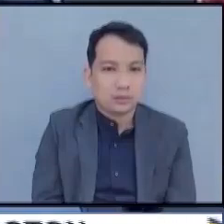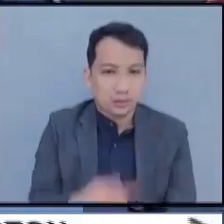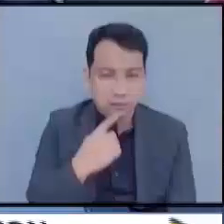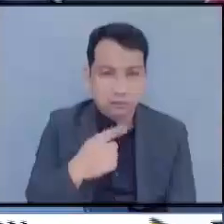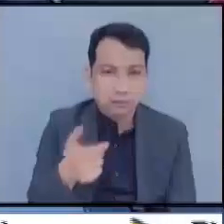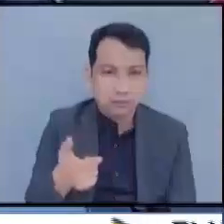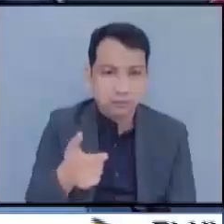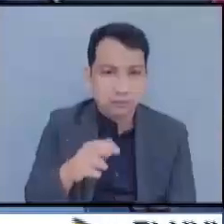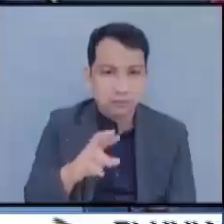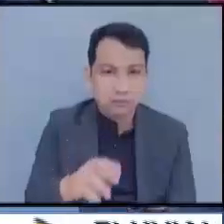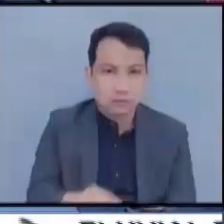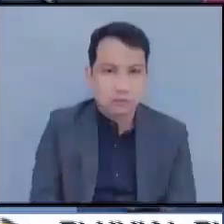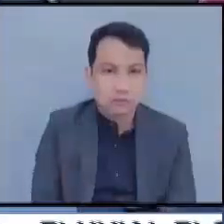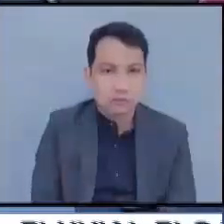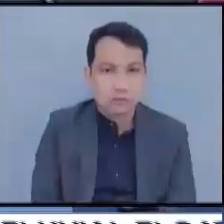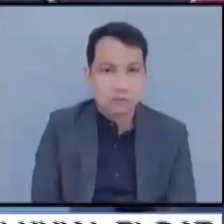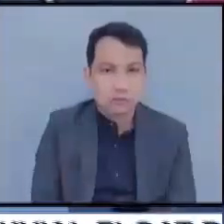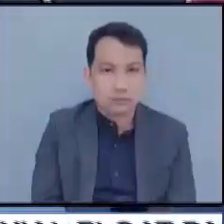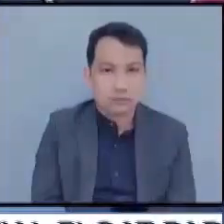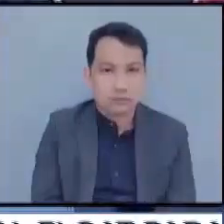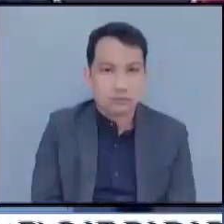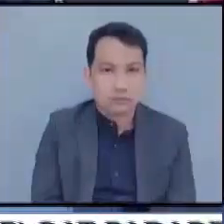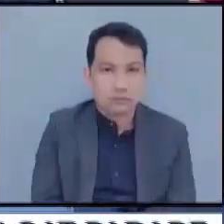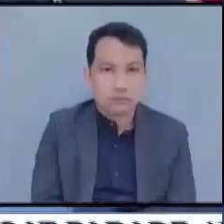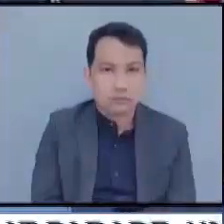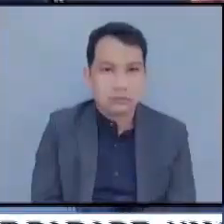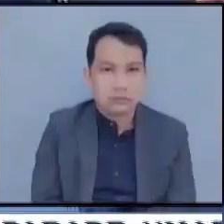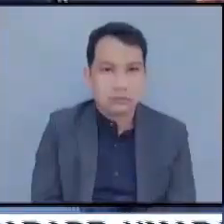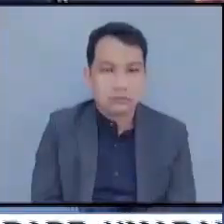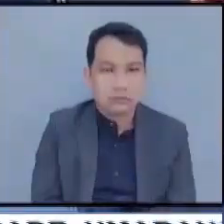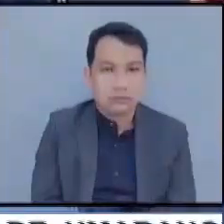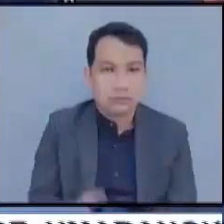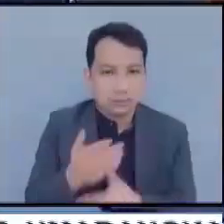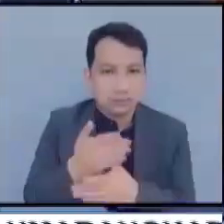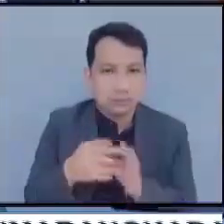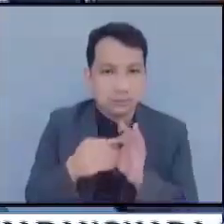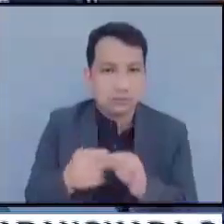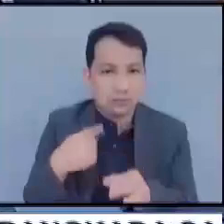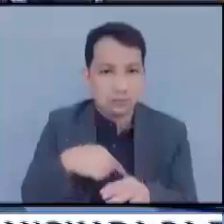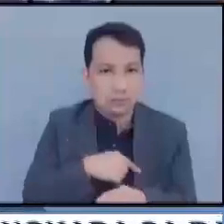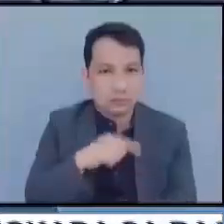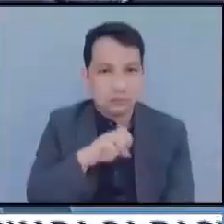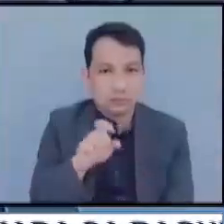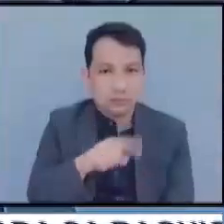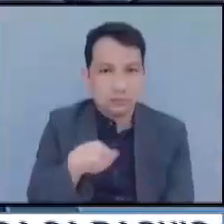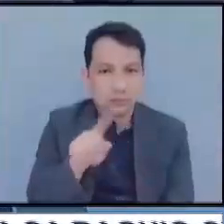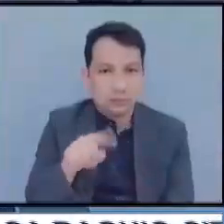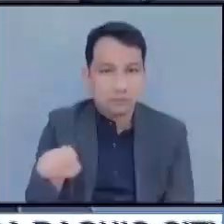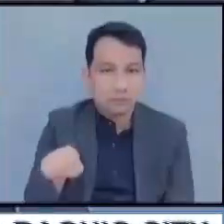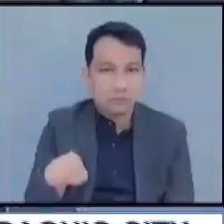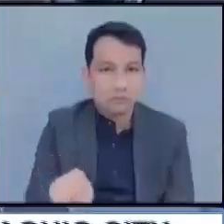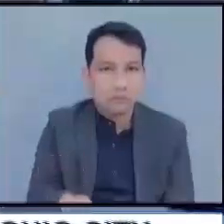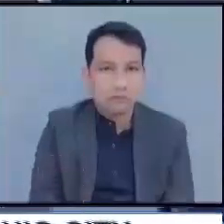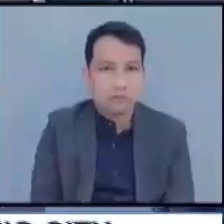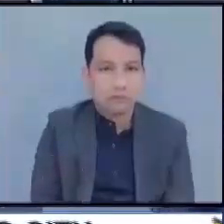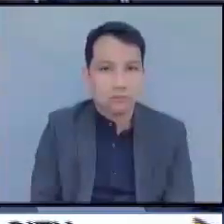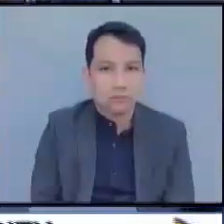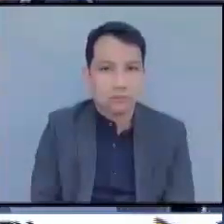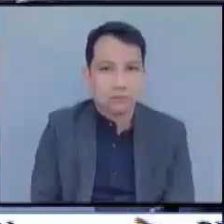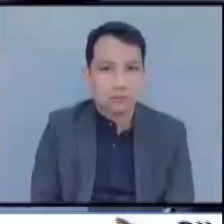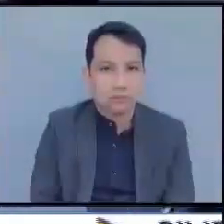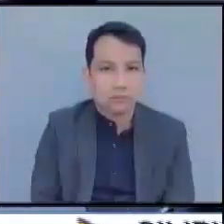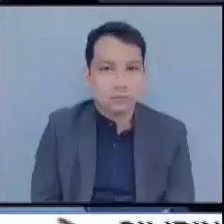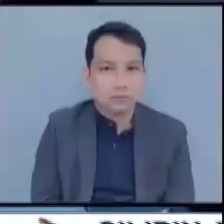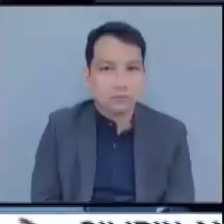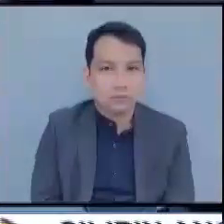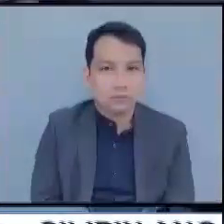Tamblot. I warn you, do not interfere with our activities inside our exclusive economic zone. I repeat, do